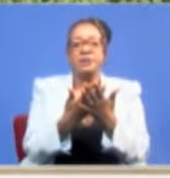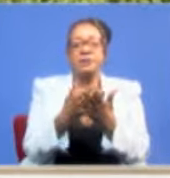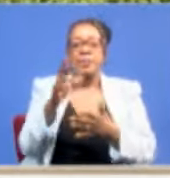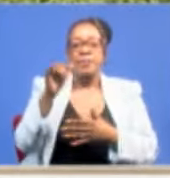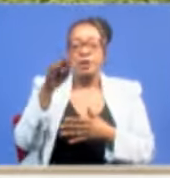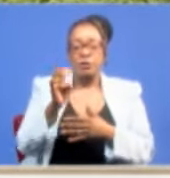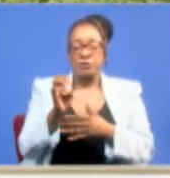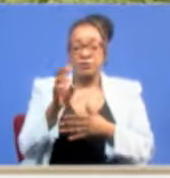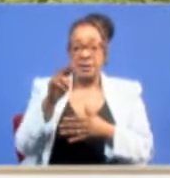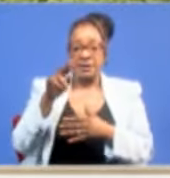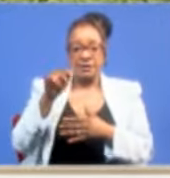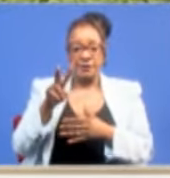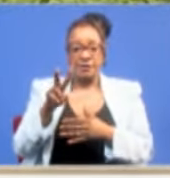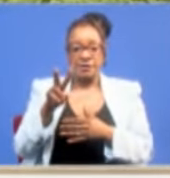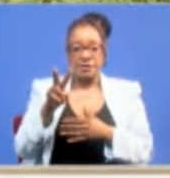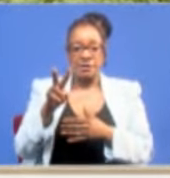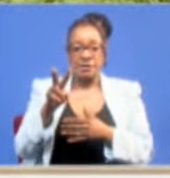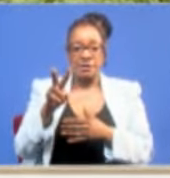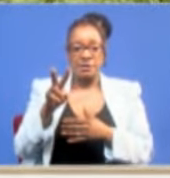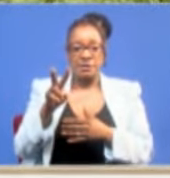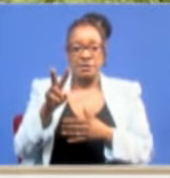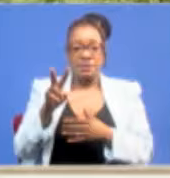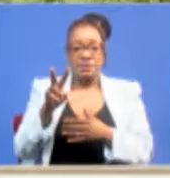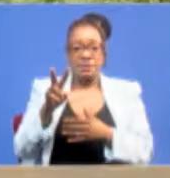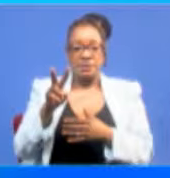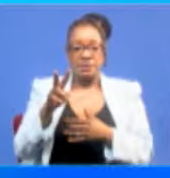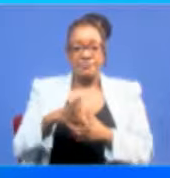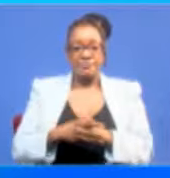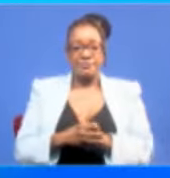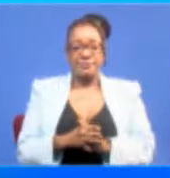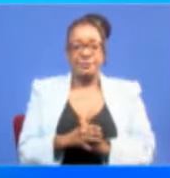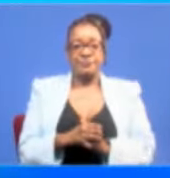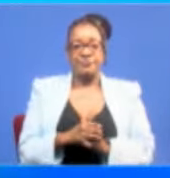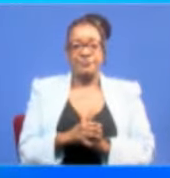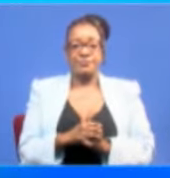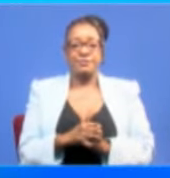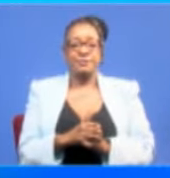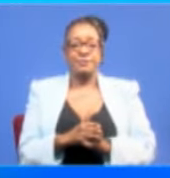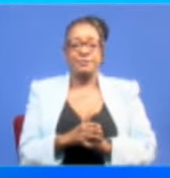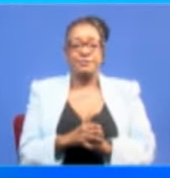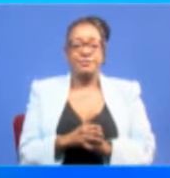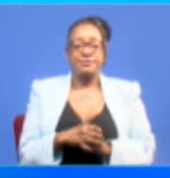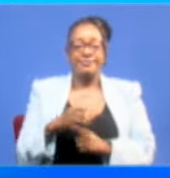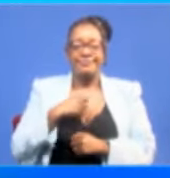Wangoi, NTV. Tazamaji, tunasema makiwa kwa waliopoteza.